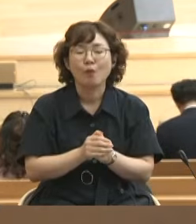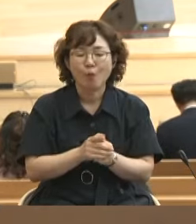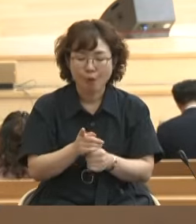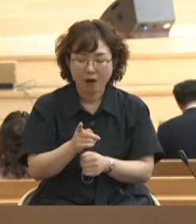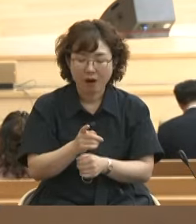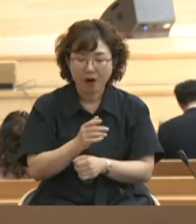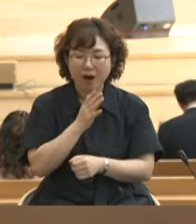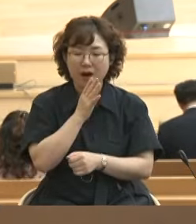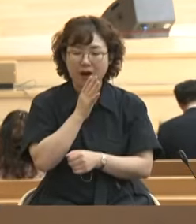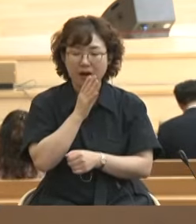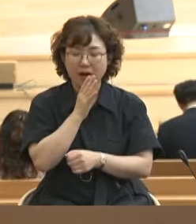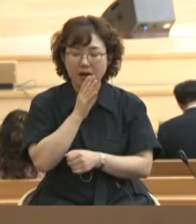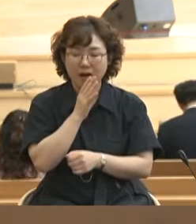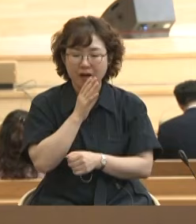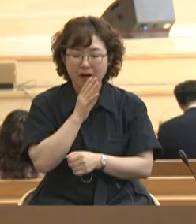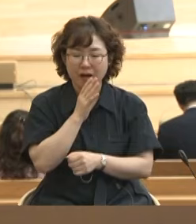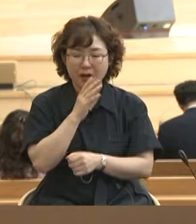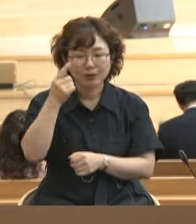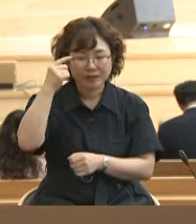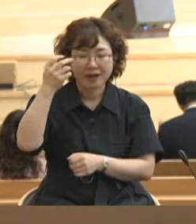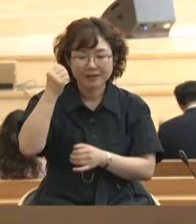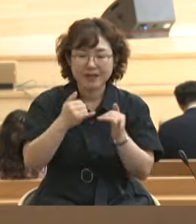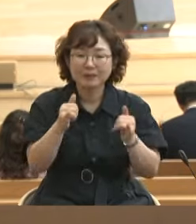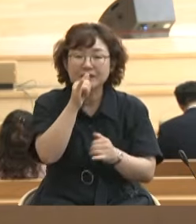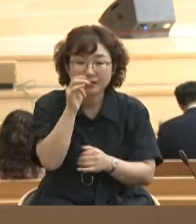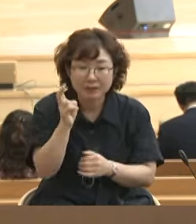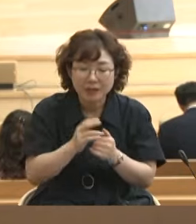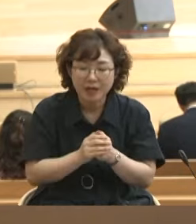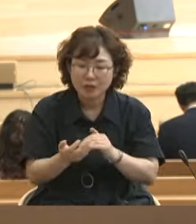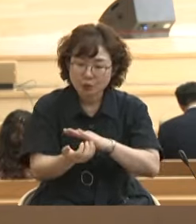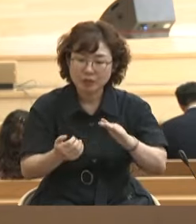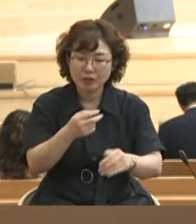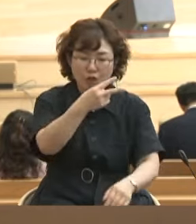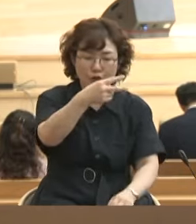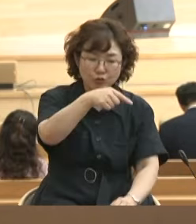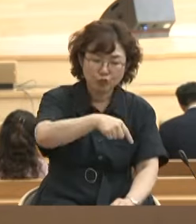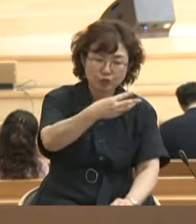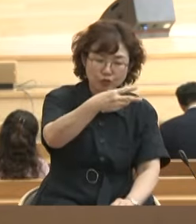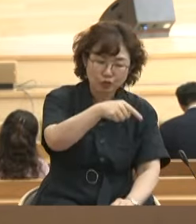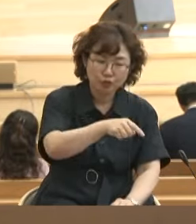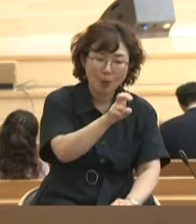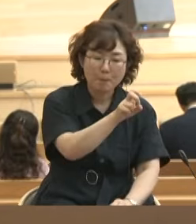오 뭐예요? 좀 전에는